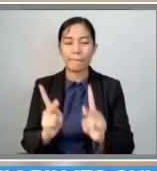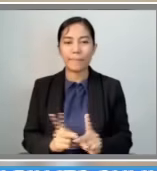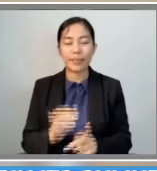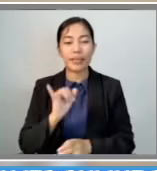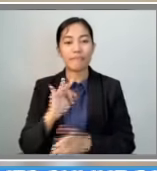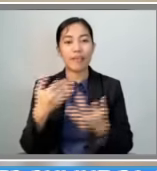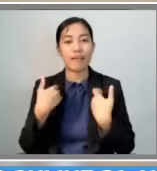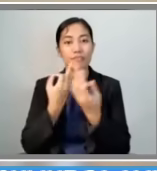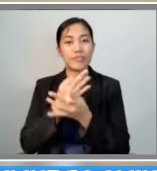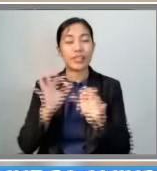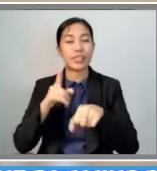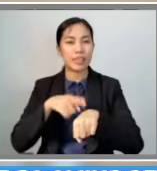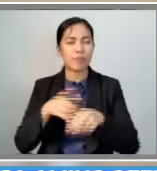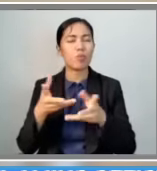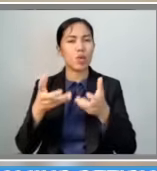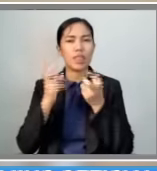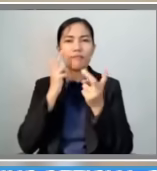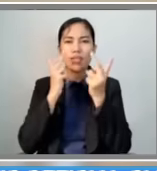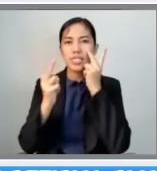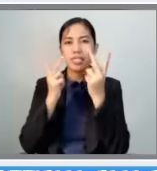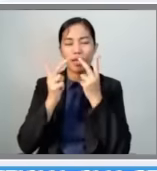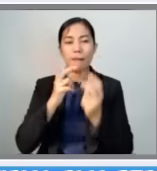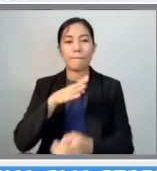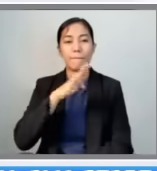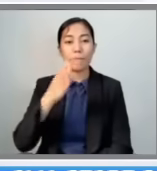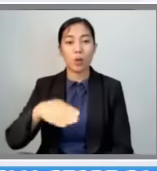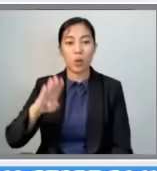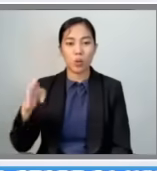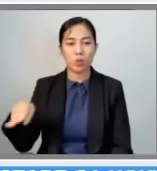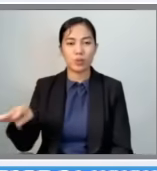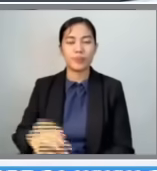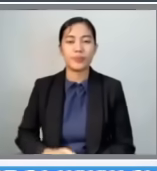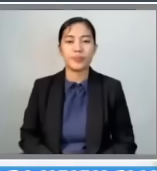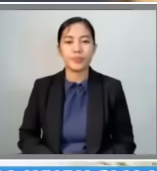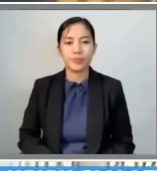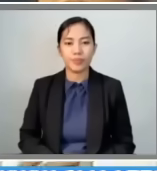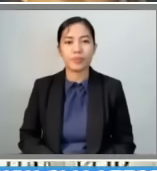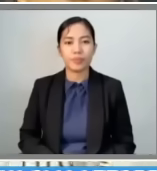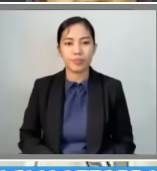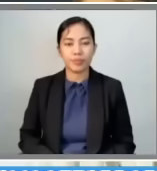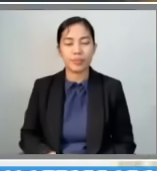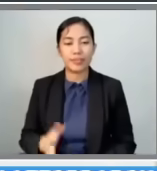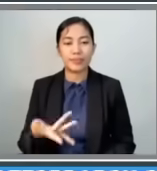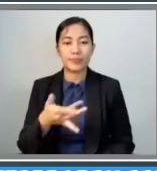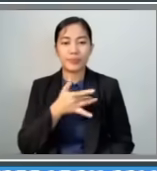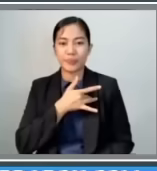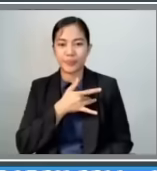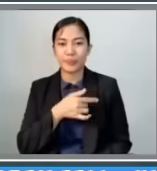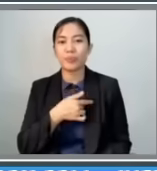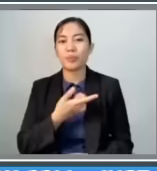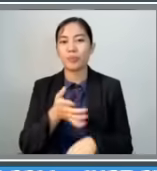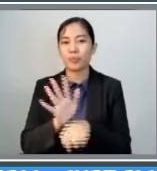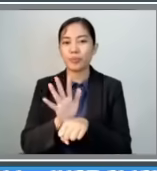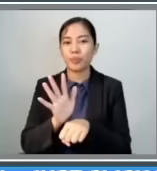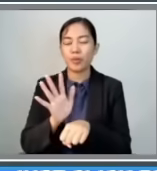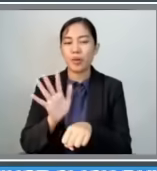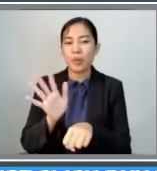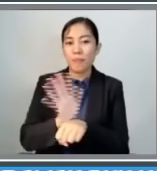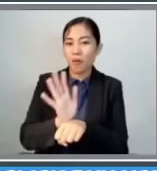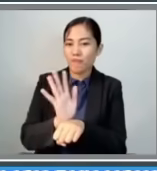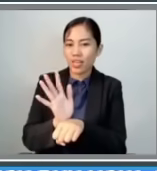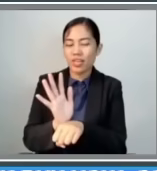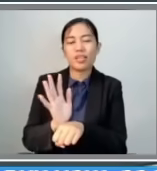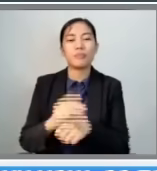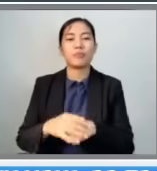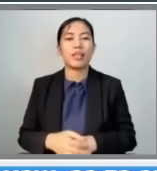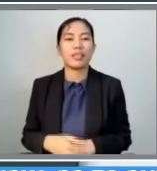niyan, pinaibig na rin ni Tor ang fans sa Lacorn series na The Last Promise na umere sa GMA Network. Kaya nang tanungin kung ready